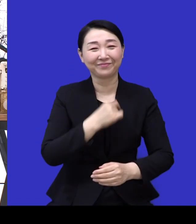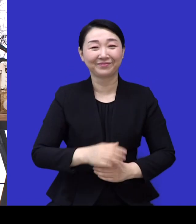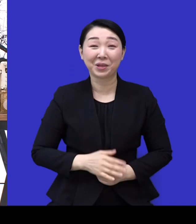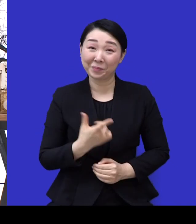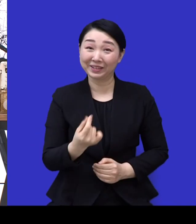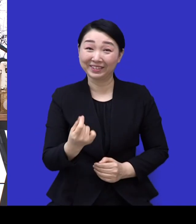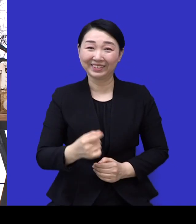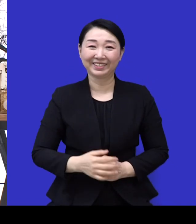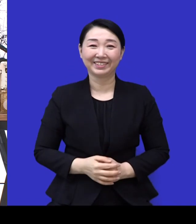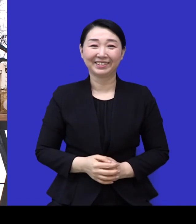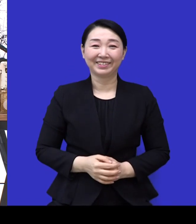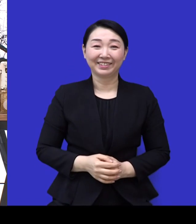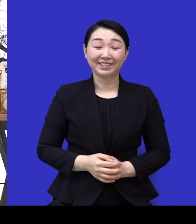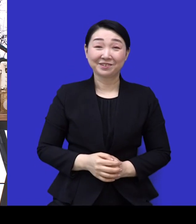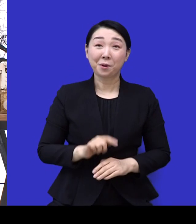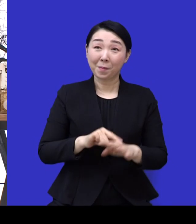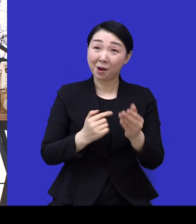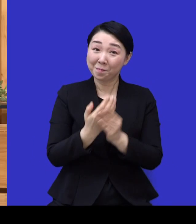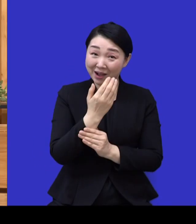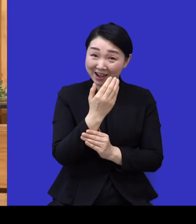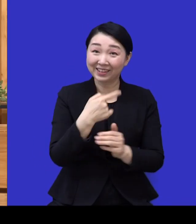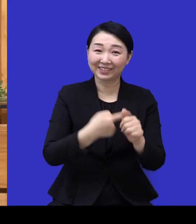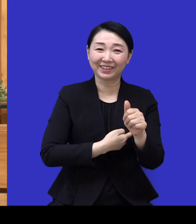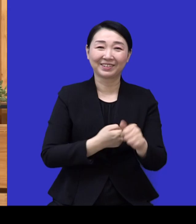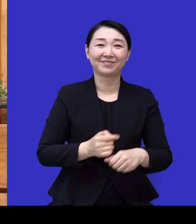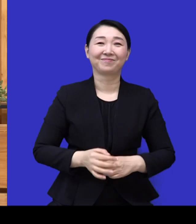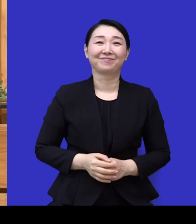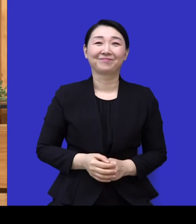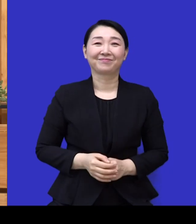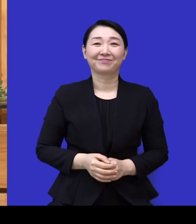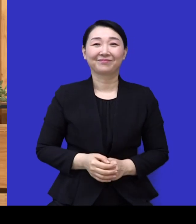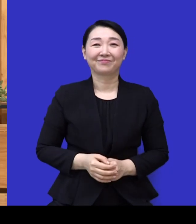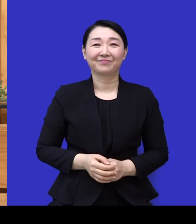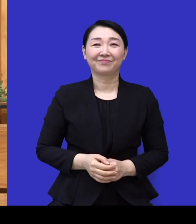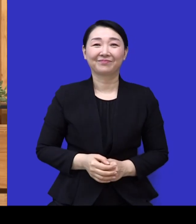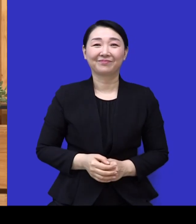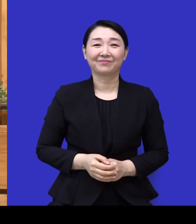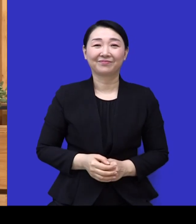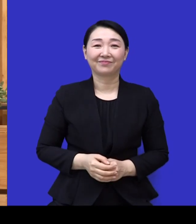그렇죠. 그런 충동이 들죠. 예. 이렇게.